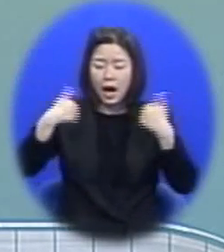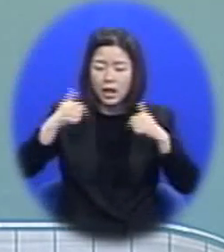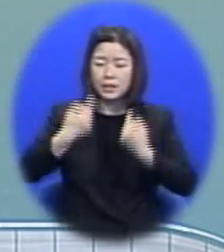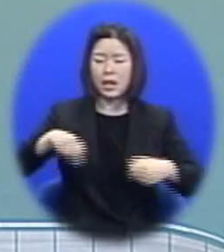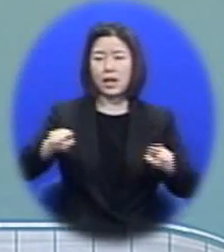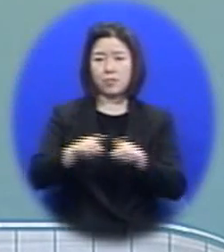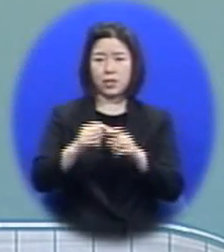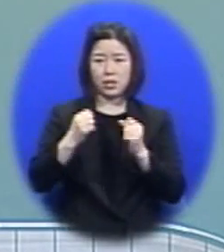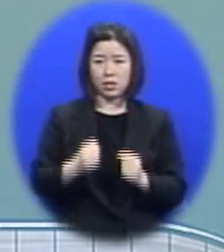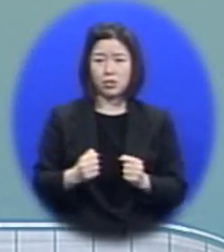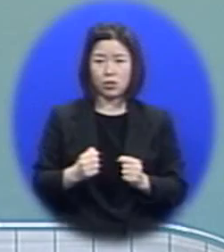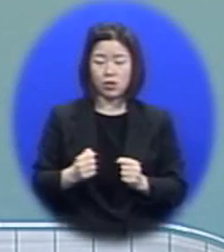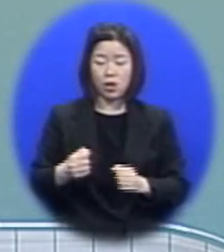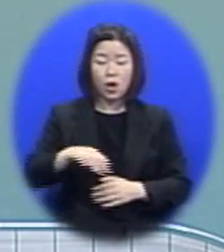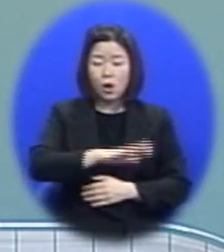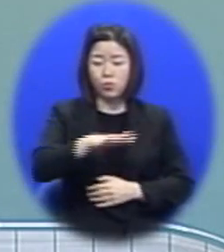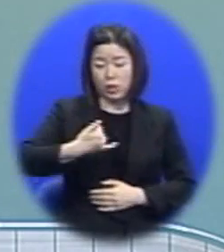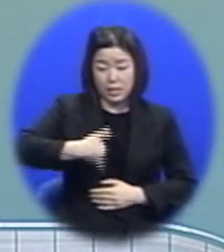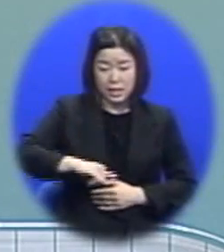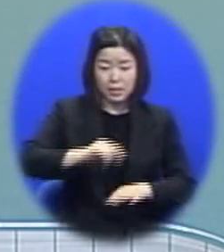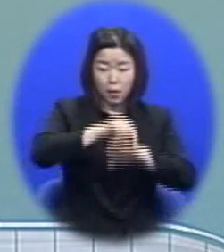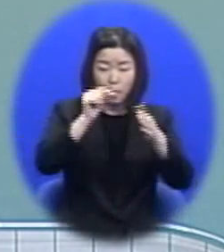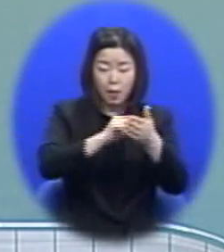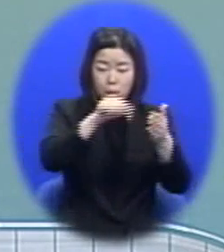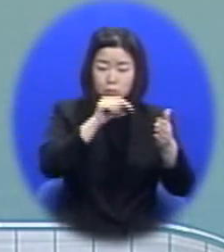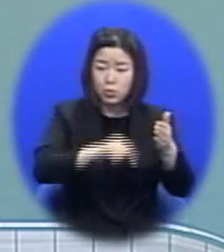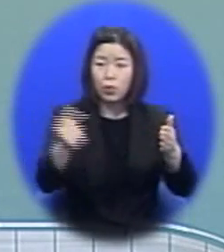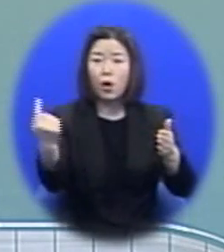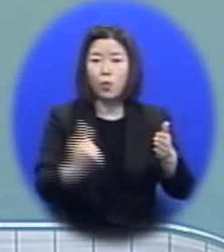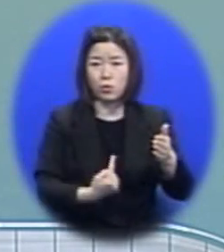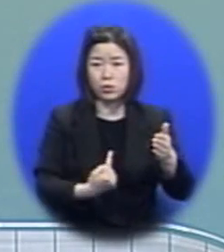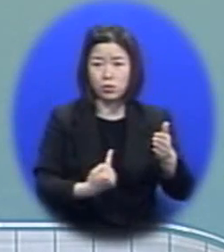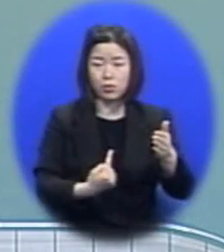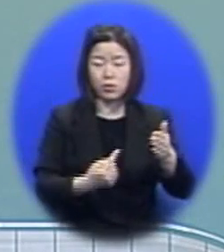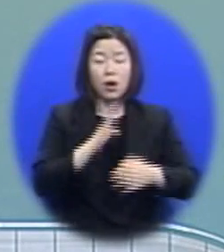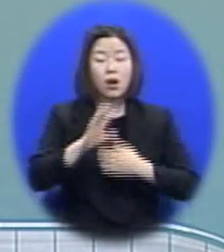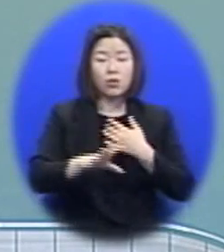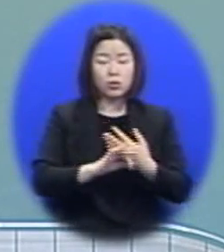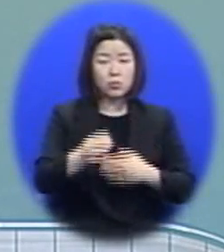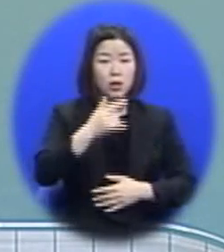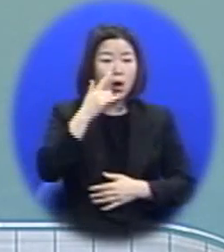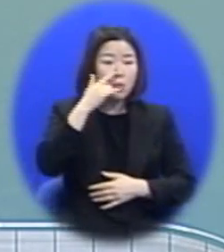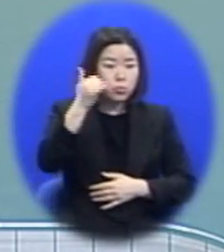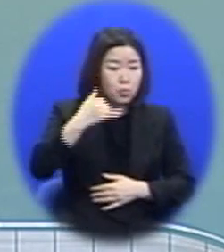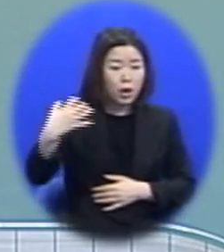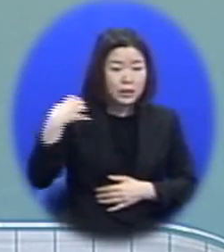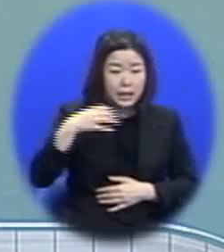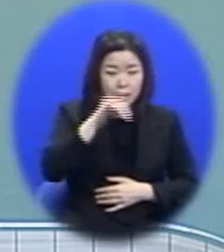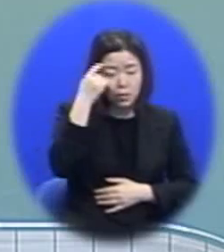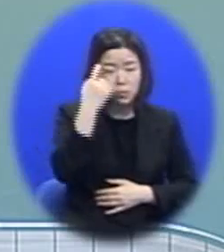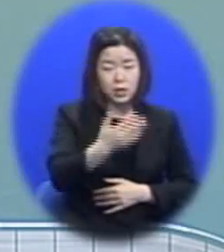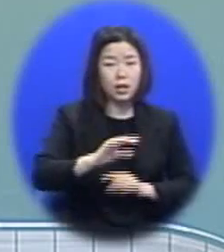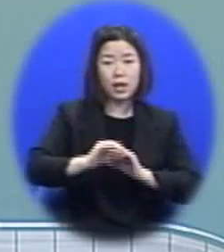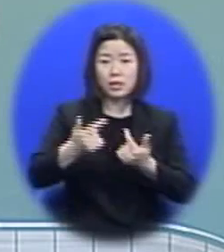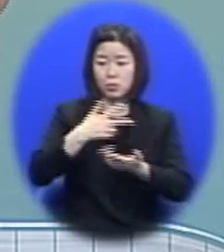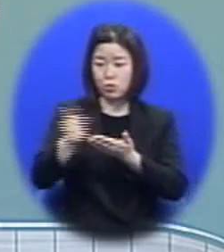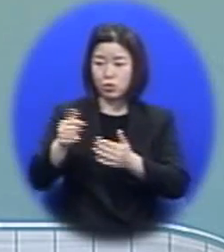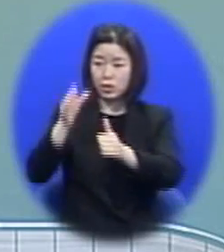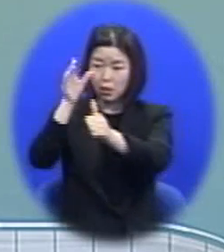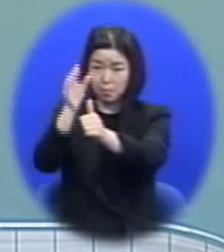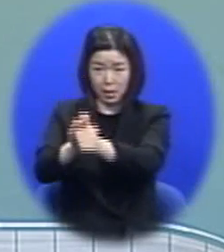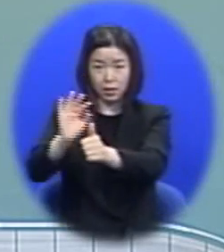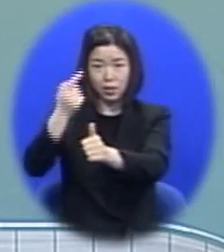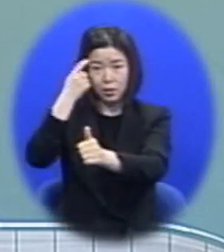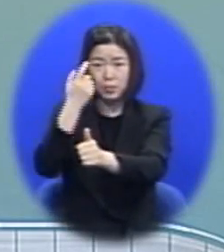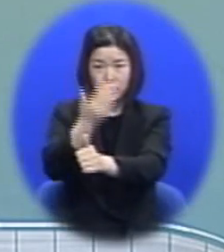마음속에 오시니까 그러면 부모가 책임져야 됩니까 주님께 맡겨야 되 됩니까 정말 주님께 맡겨야